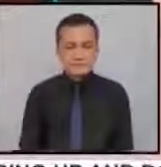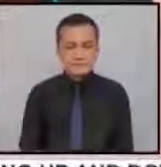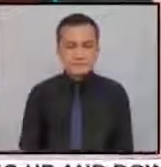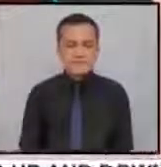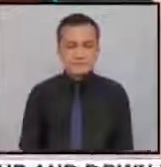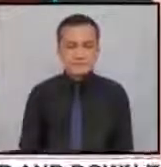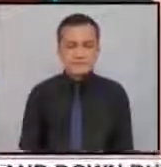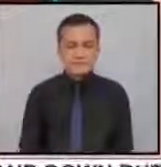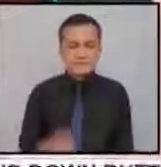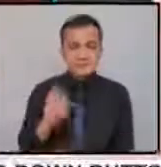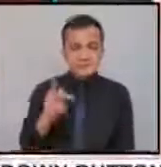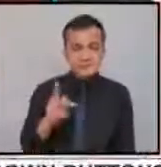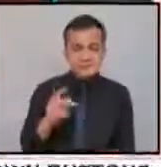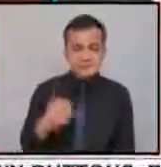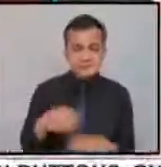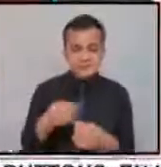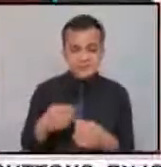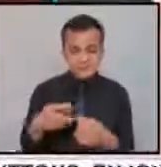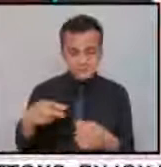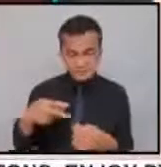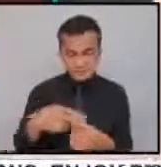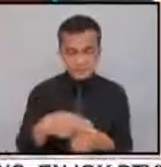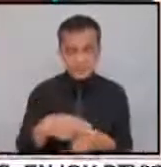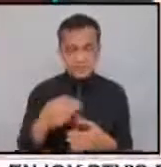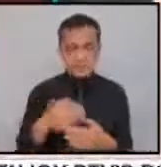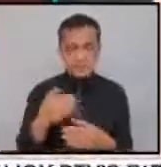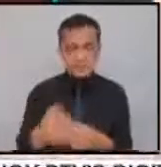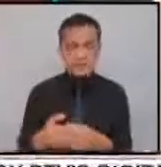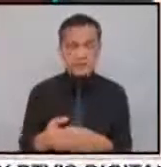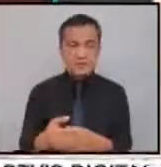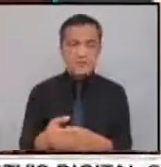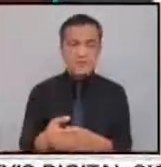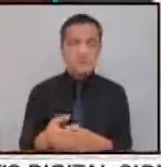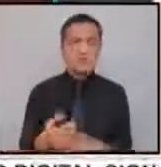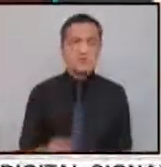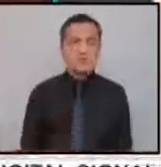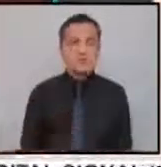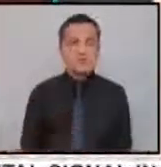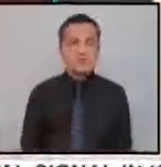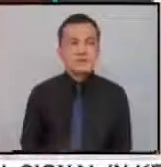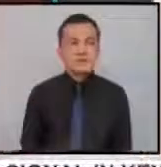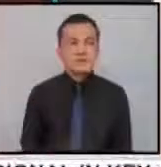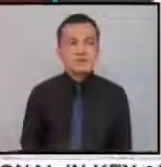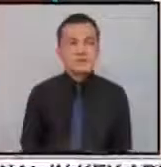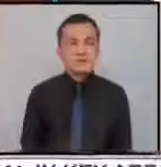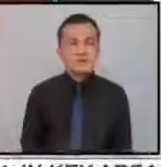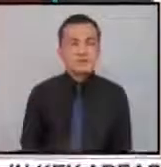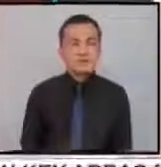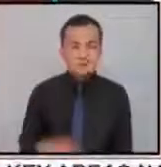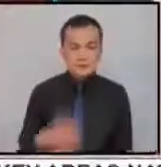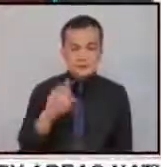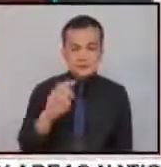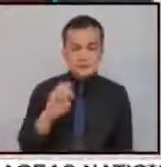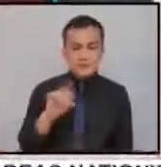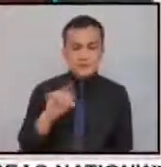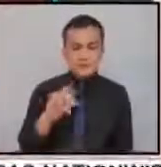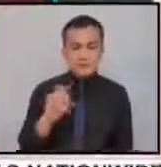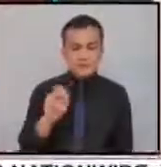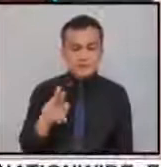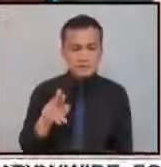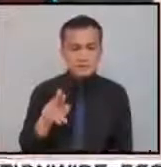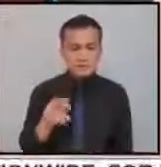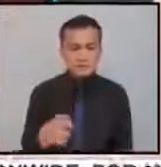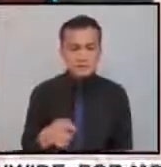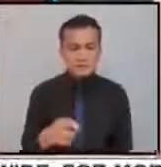So, ginupit ko na sa gitna. Next ito. Oh, ayan. Teleprompter. Oh. Okay. Isipin ang